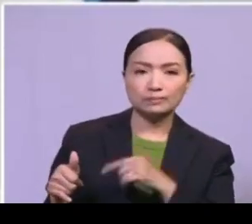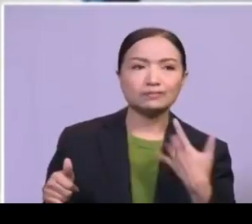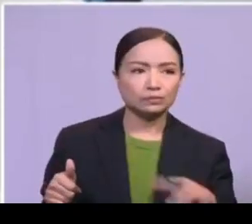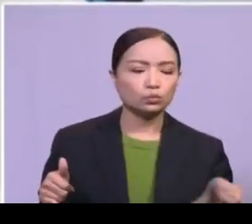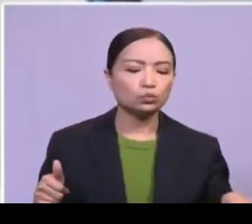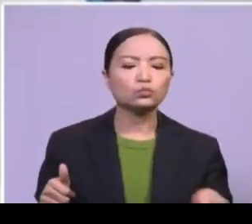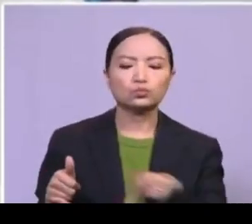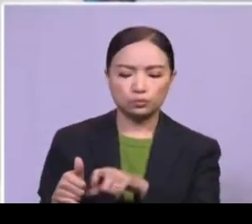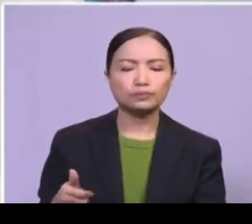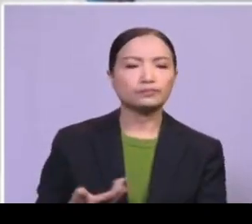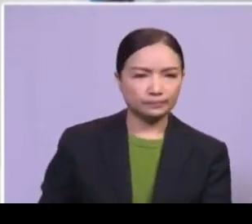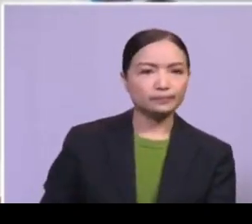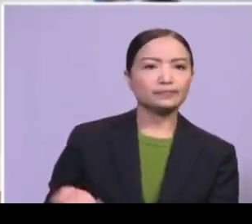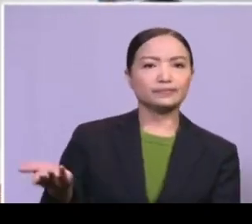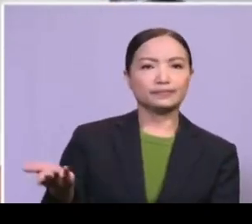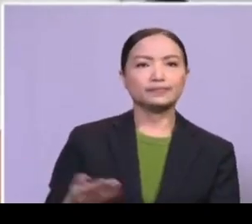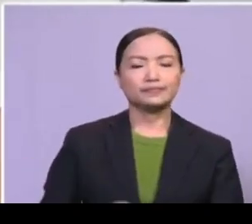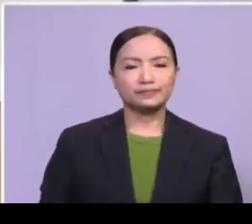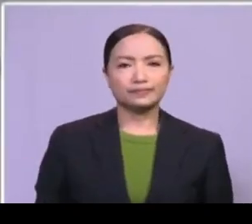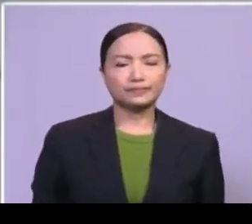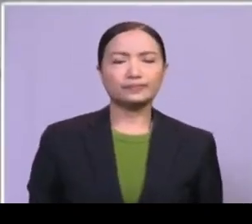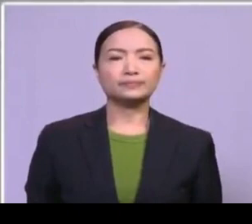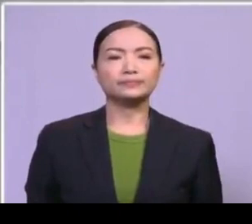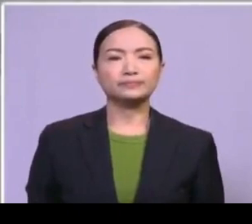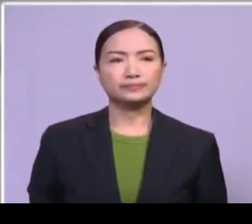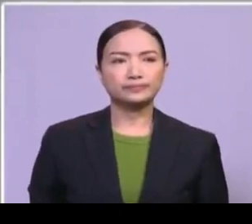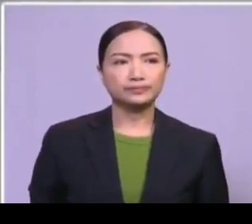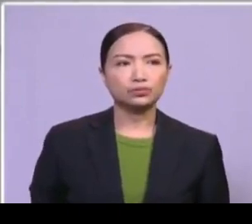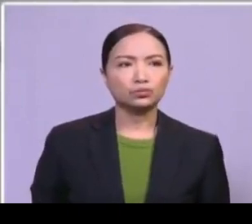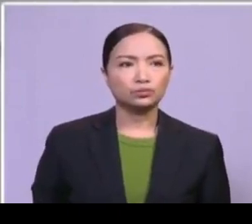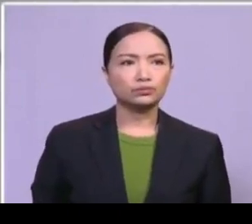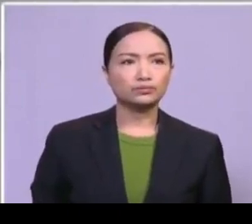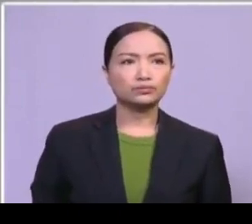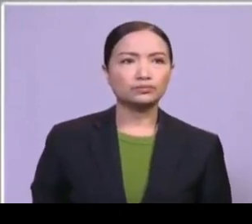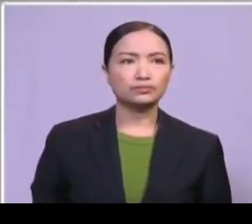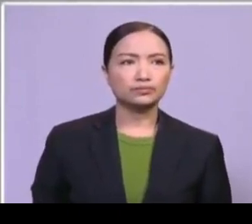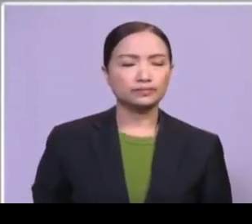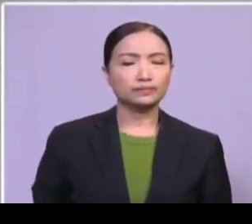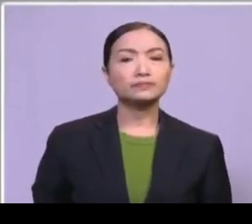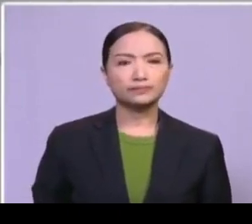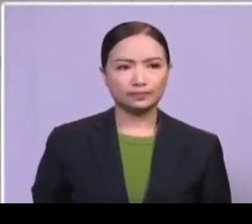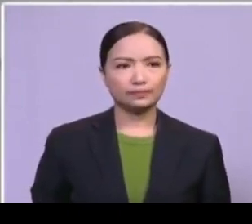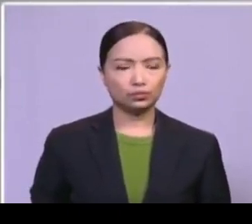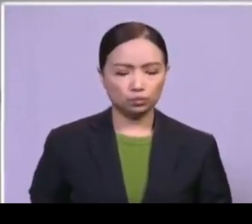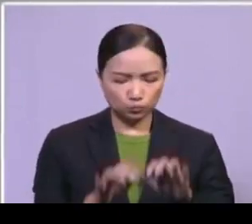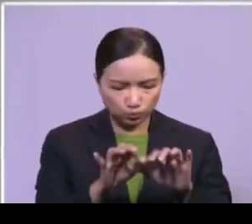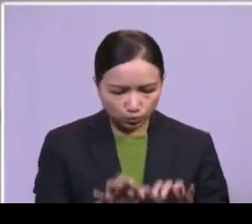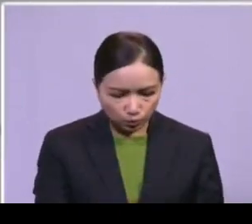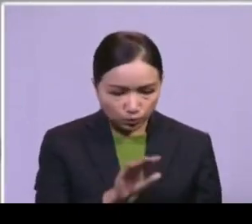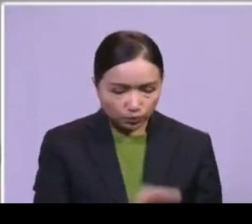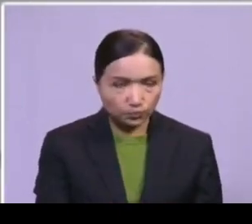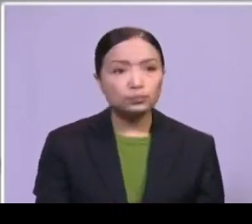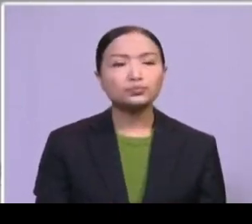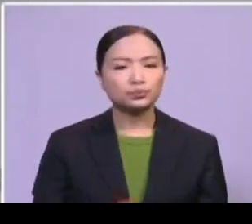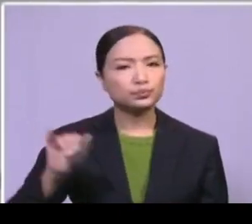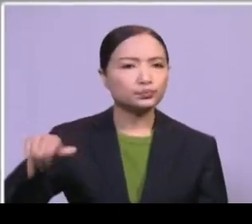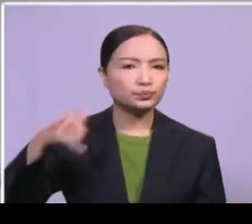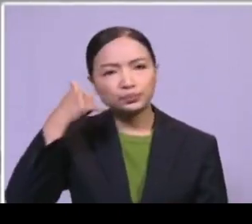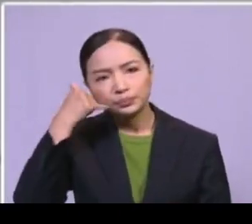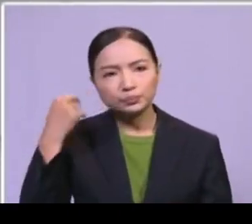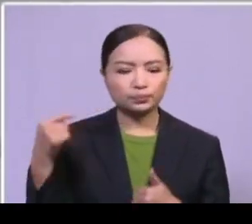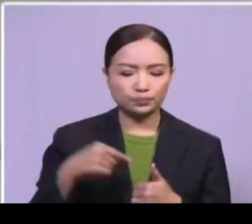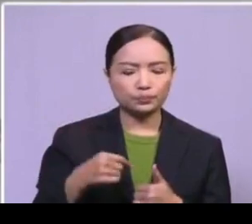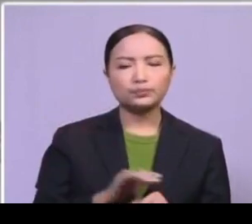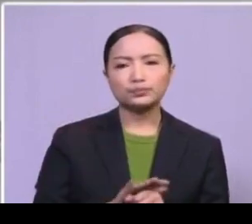ที่จะโอนเงินคืนให้กับเจ้าของเงินตัวจริงนะฮะโดยขณะกำลังลงบันทึกประจำวันอยู่ปรากฏว่ามีโทรศัพท์โทรเข้ามา